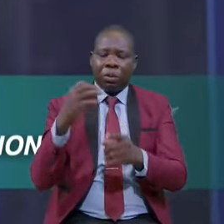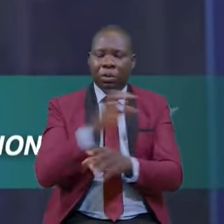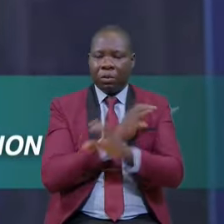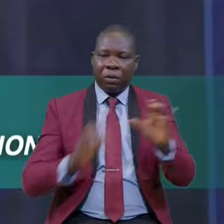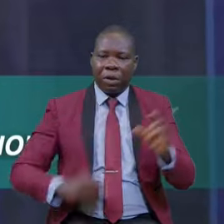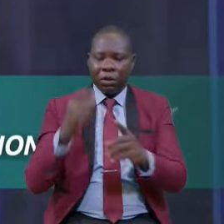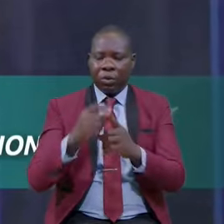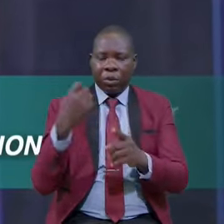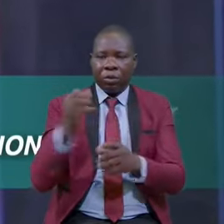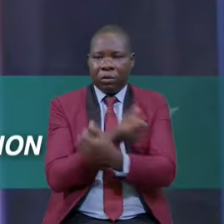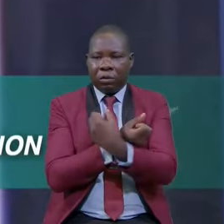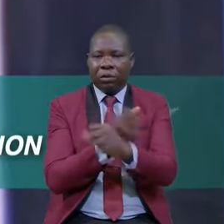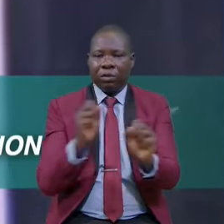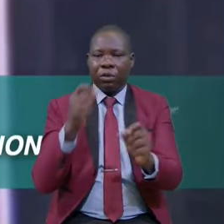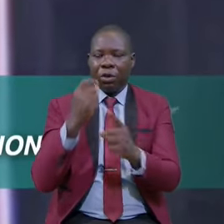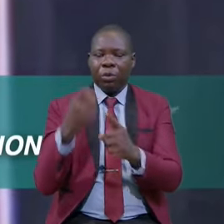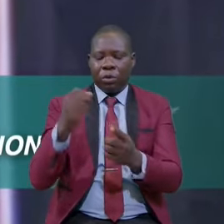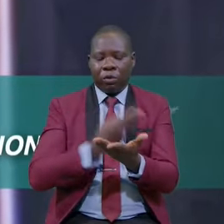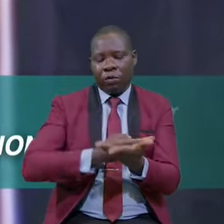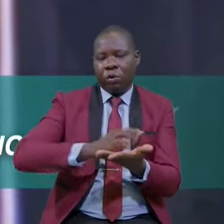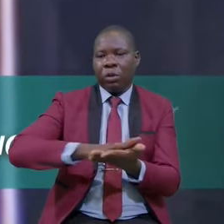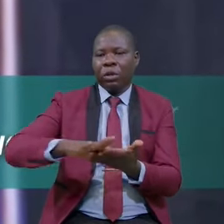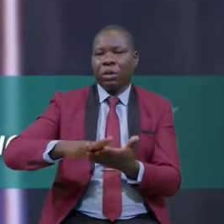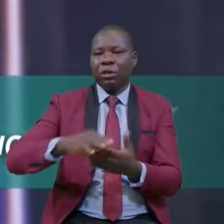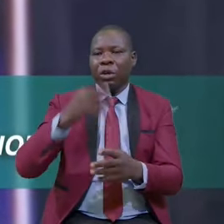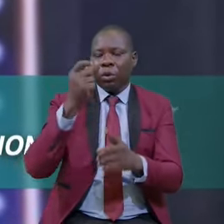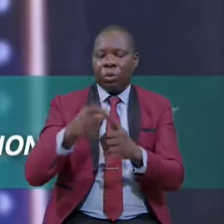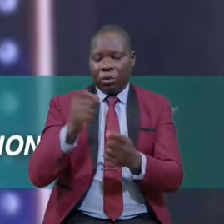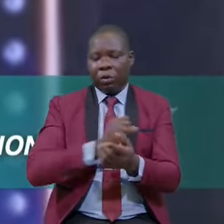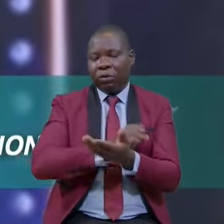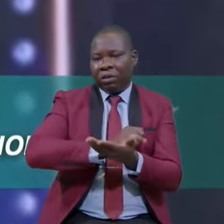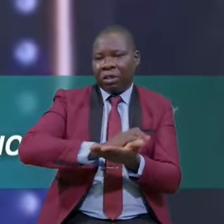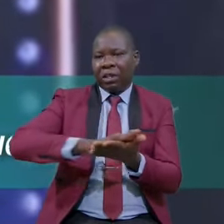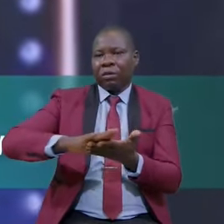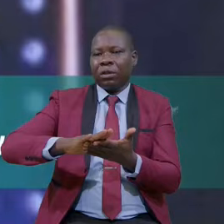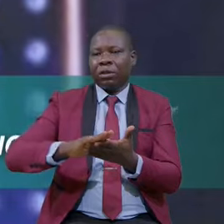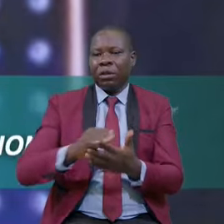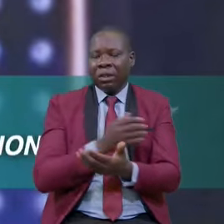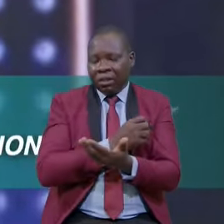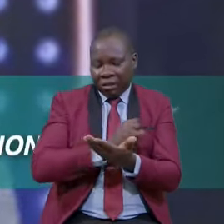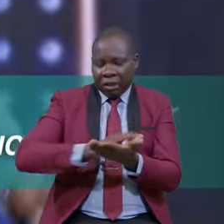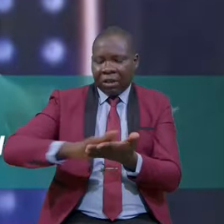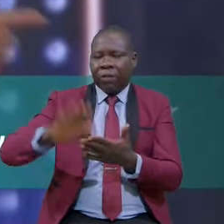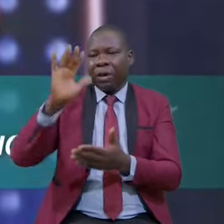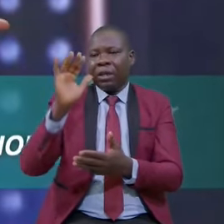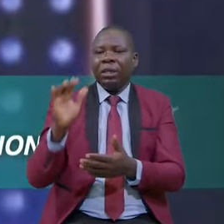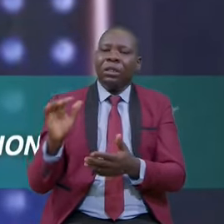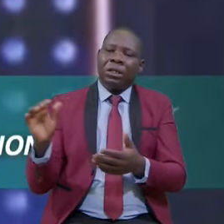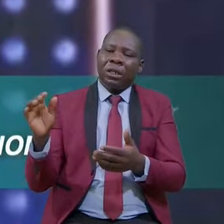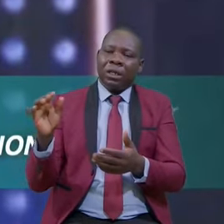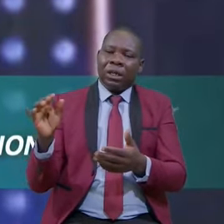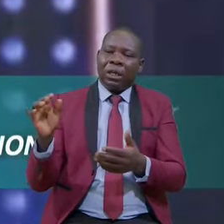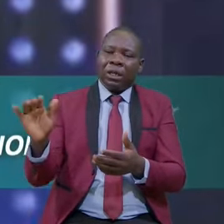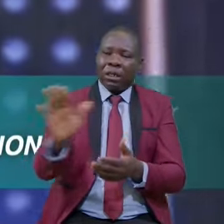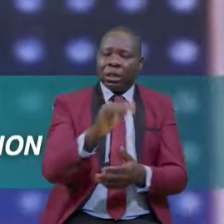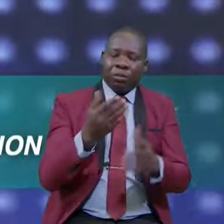salut, le message de la sainteté, le message de la sanctification. Sanctifie-les par ta vérité. Ta